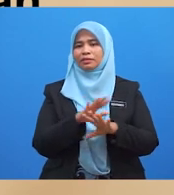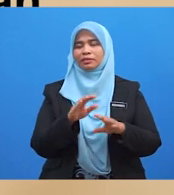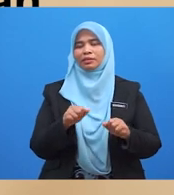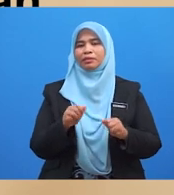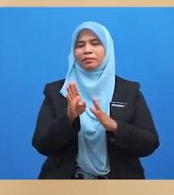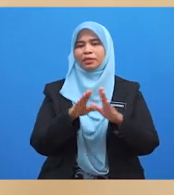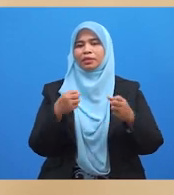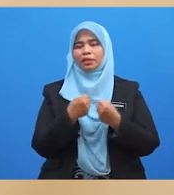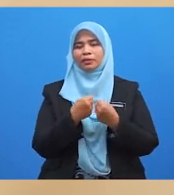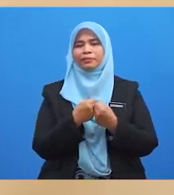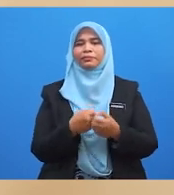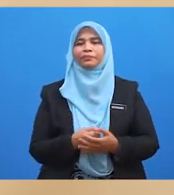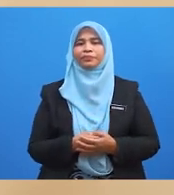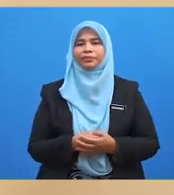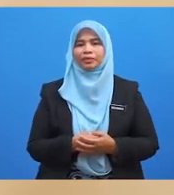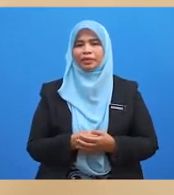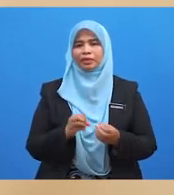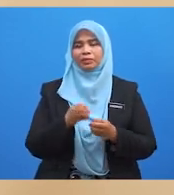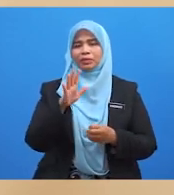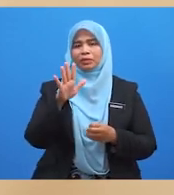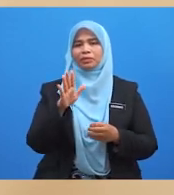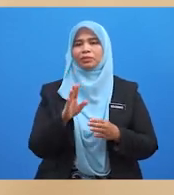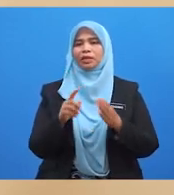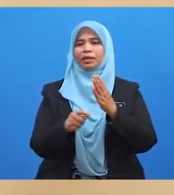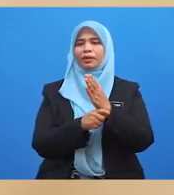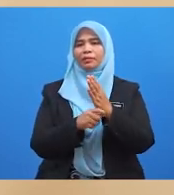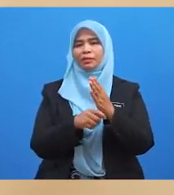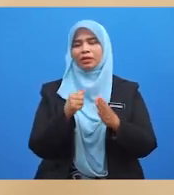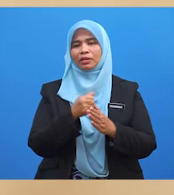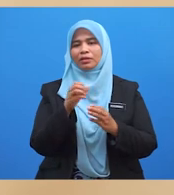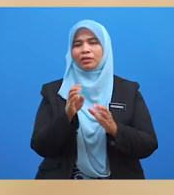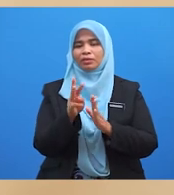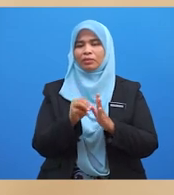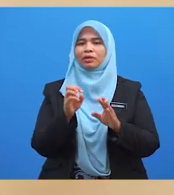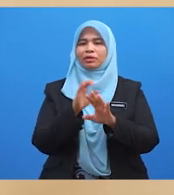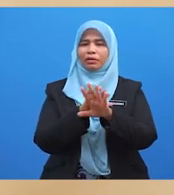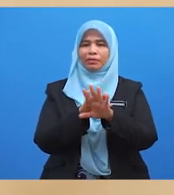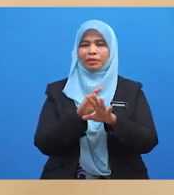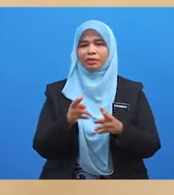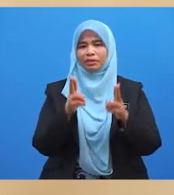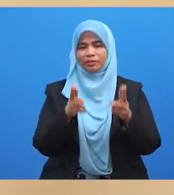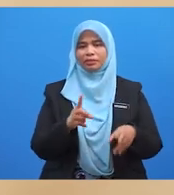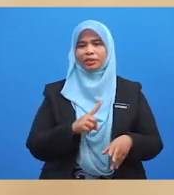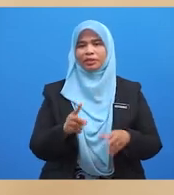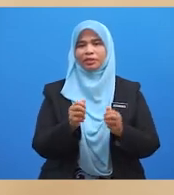dengan berpoligami dapat menambah atau meramaikan bilangan umat Islam dengan